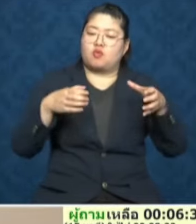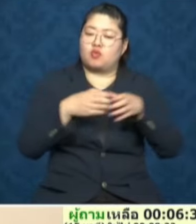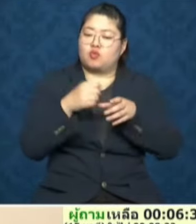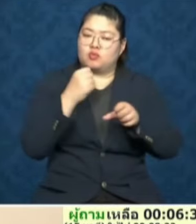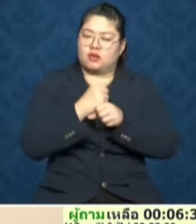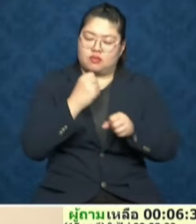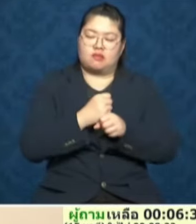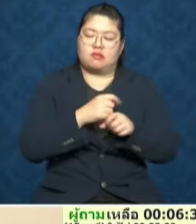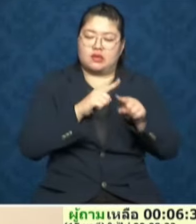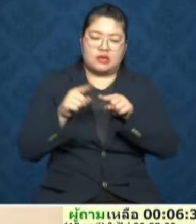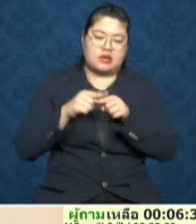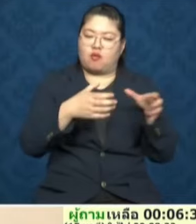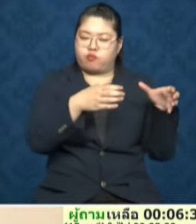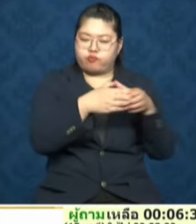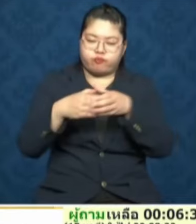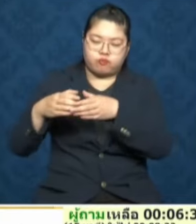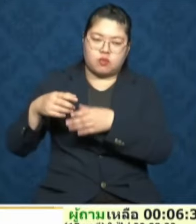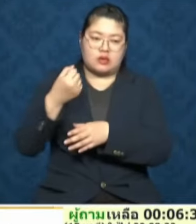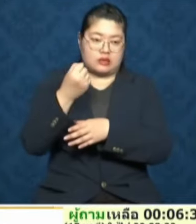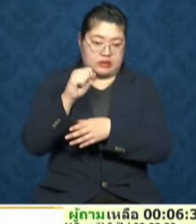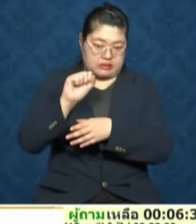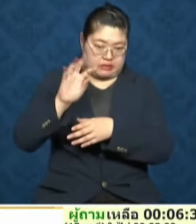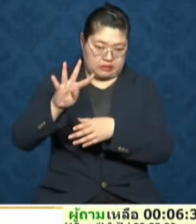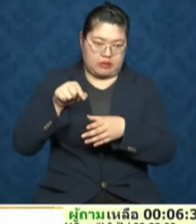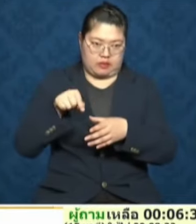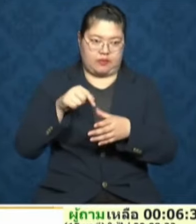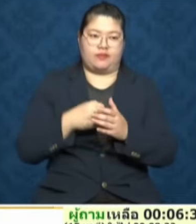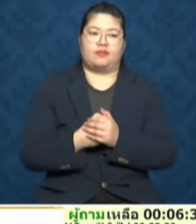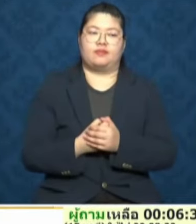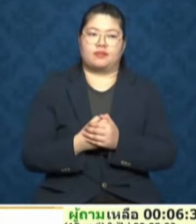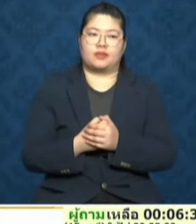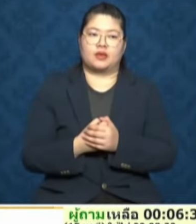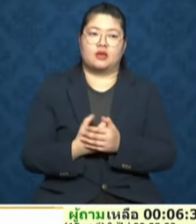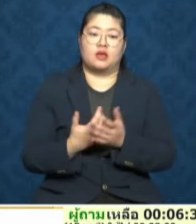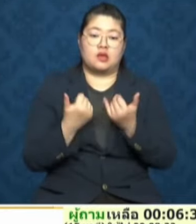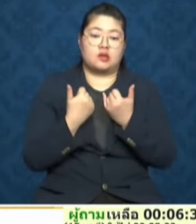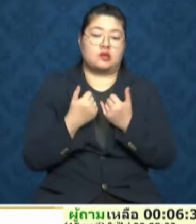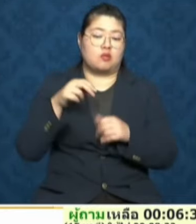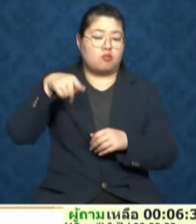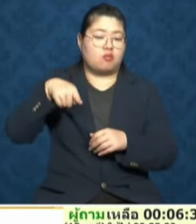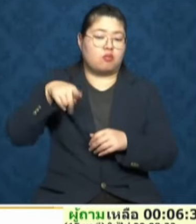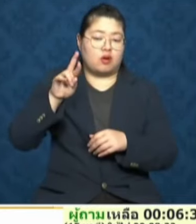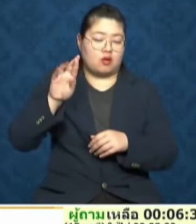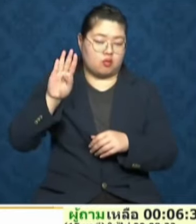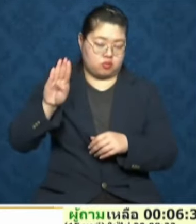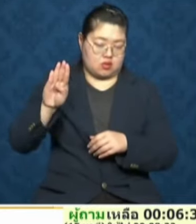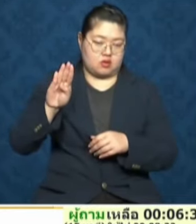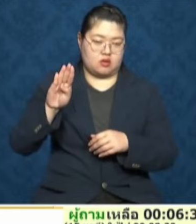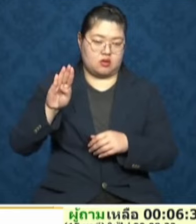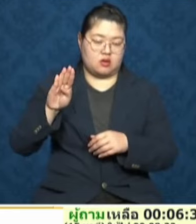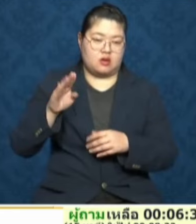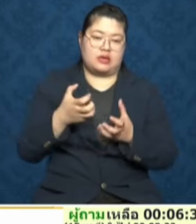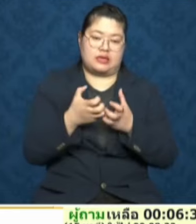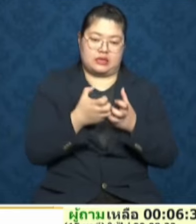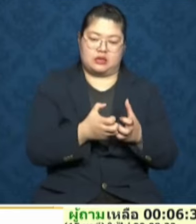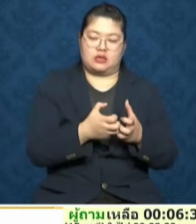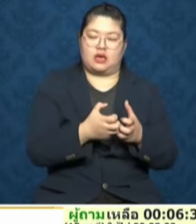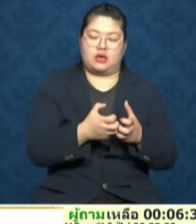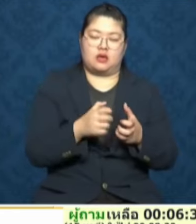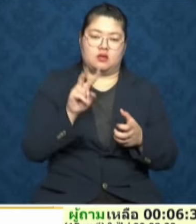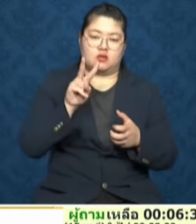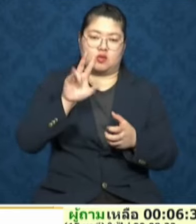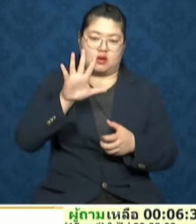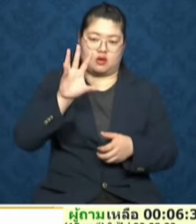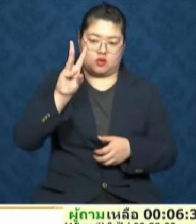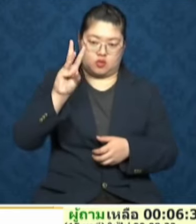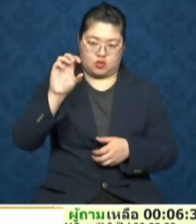4 หน่วยงานกาจะได้ประทานบัิ1 ประทานบัิแล้เด๋วนี้นะคะตั้แต่เรามีพรบอร์แร่ 2560เรากำชับค่